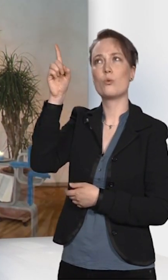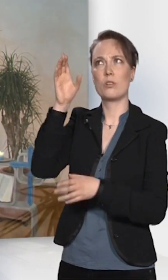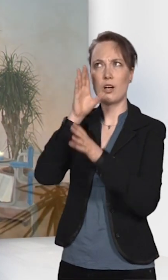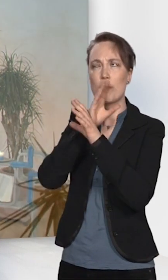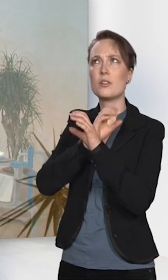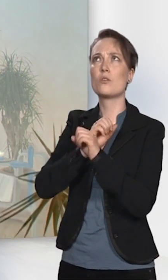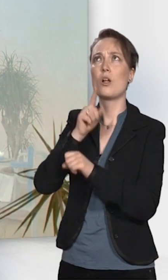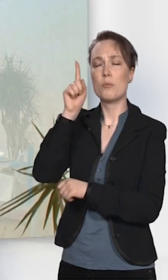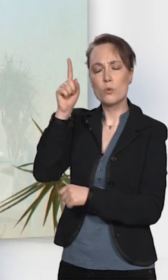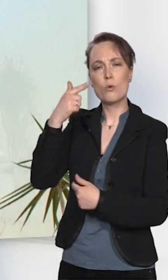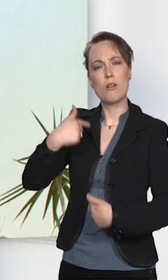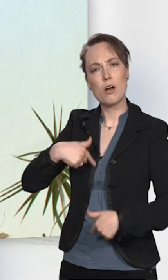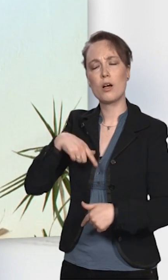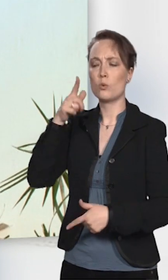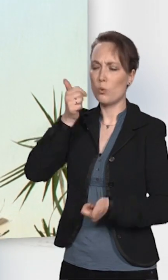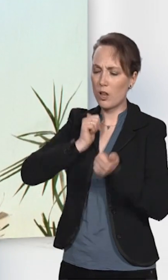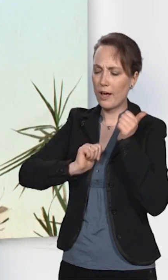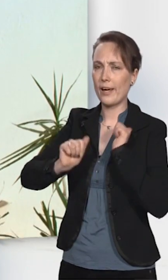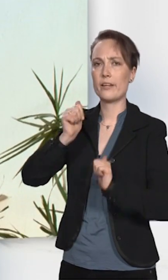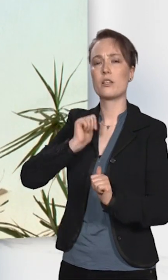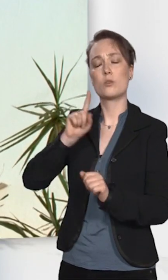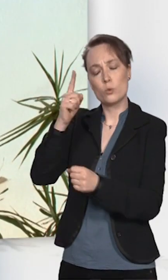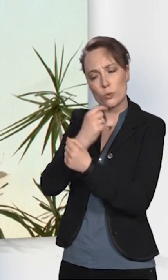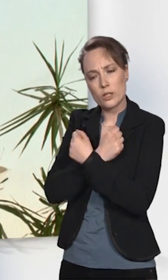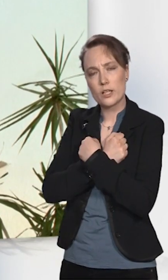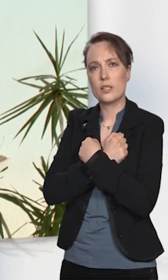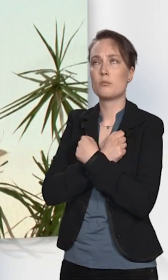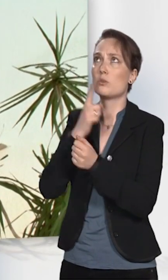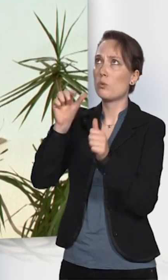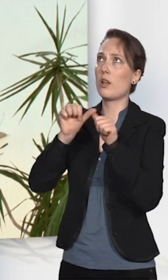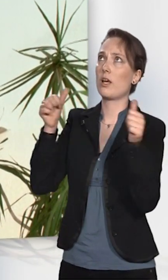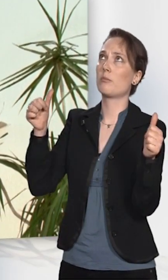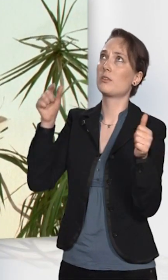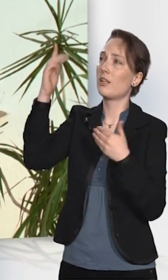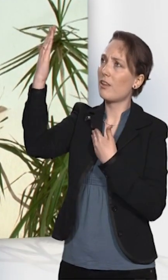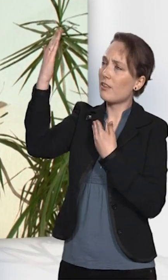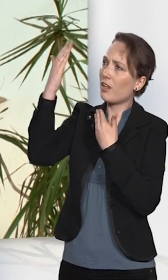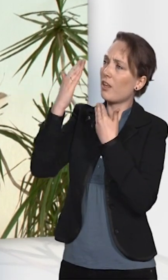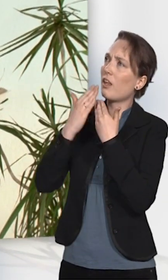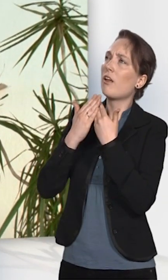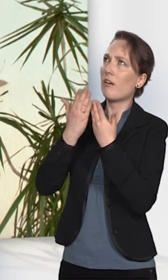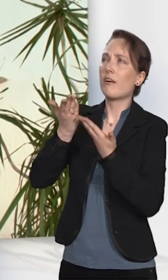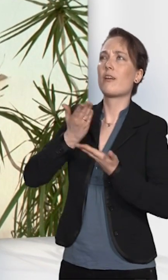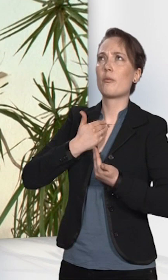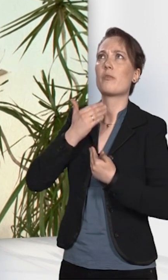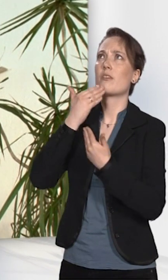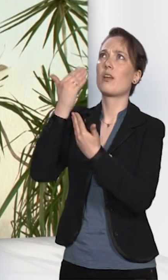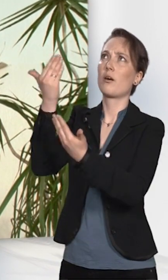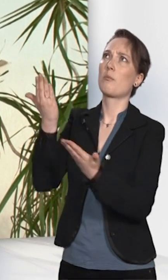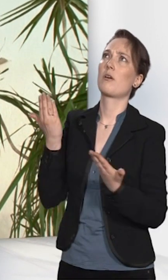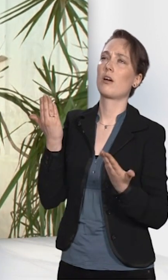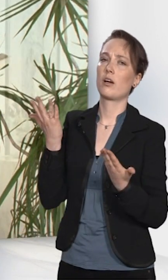leidet, liebt und lebt. Deine Nähe macht uns dankbar.